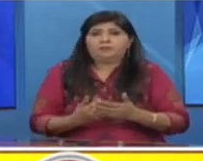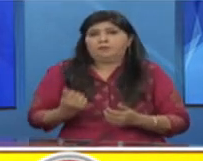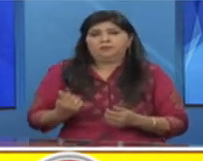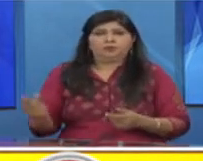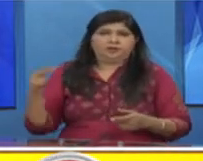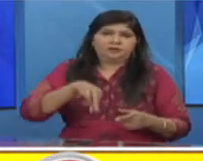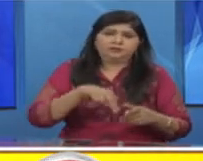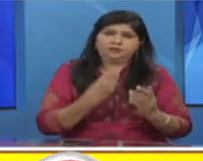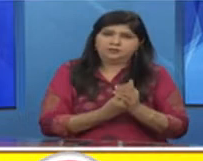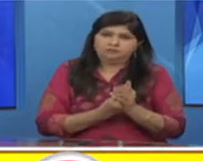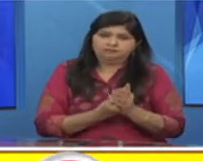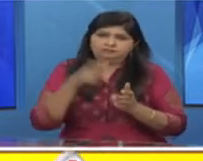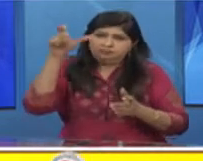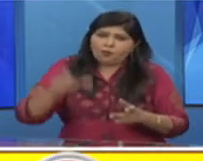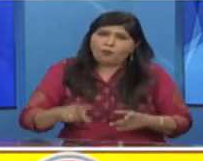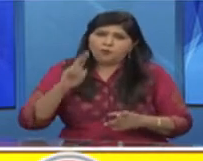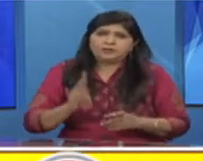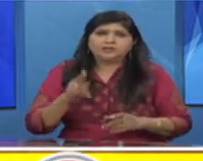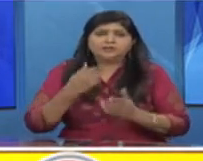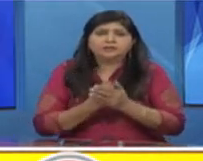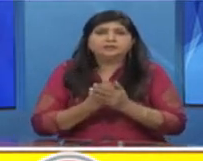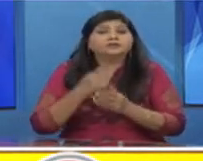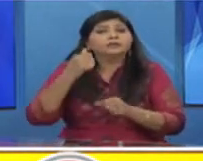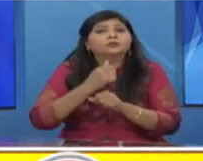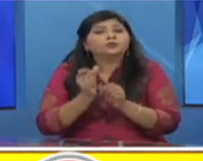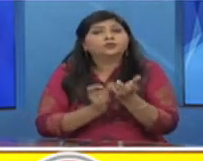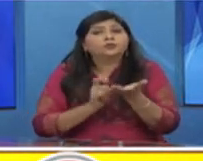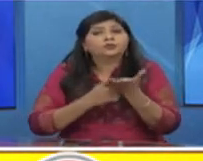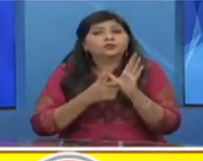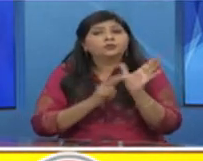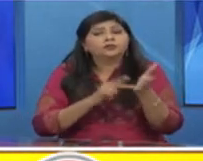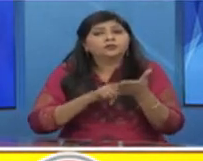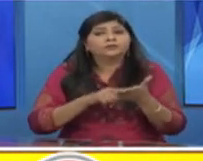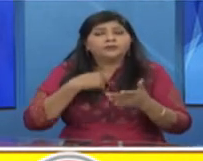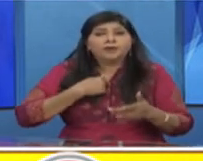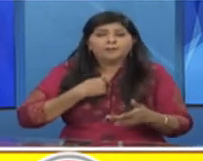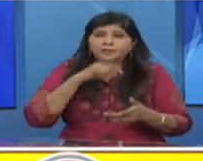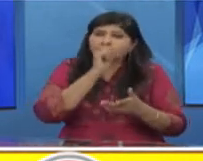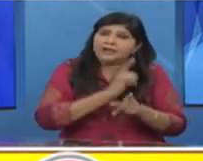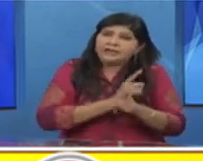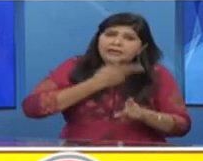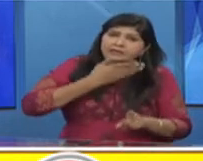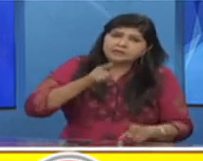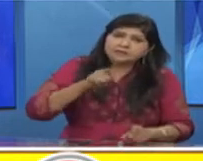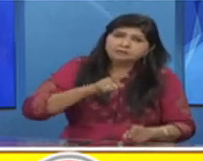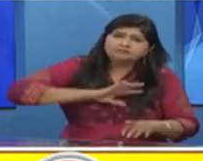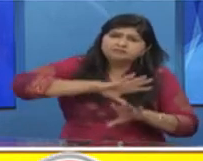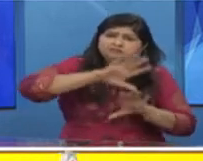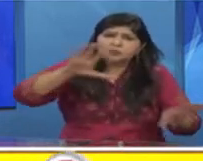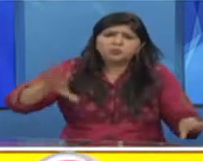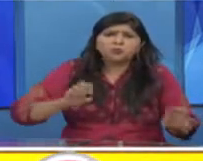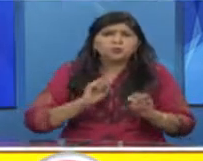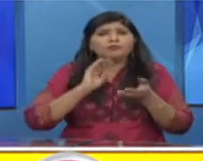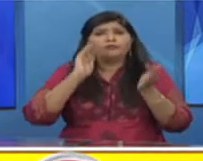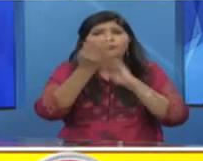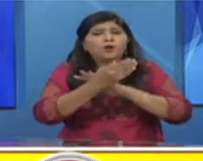के साथ खड़े रहे। श्री गुरु नानक देव जी ने अपना संदेश दुनिया में दूर दूर तक